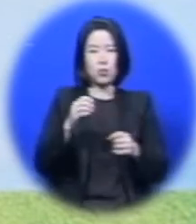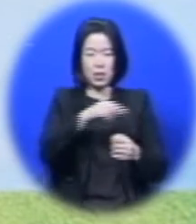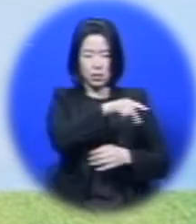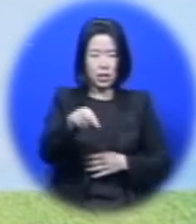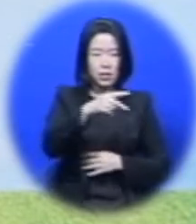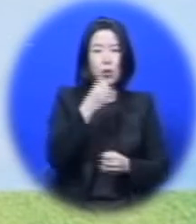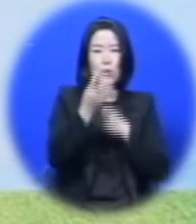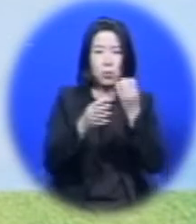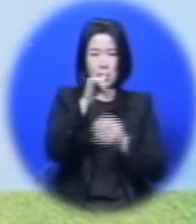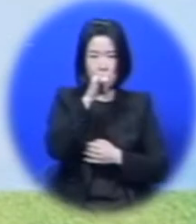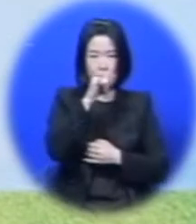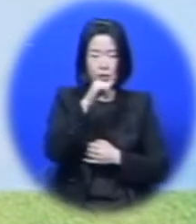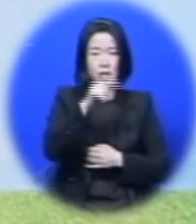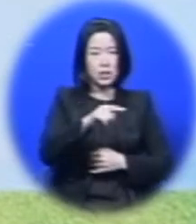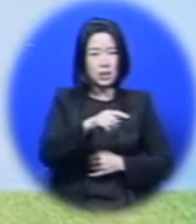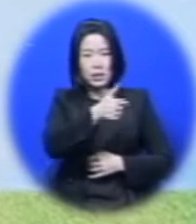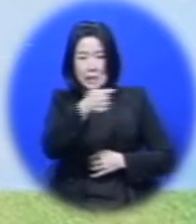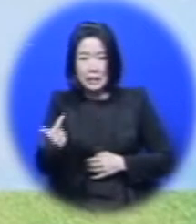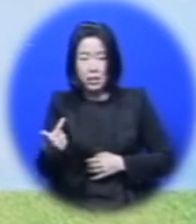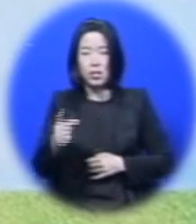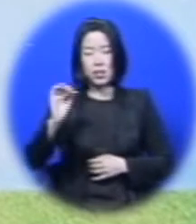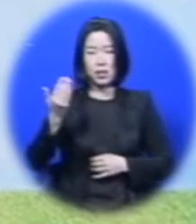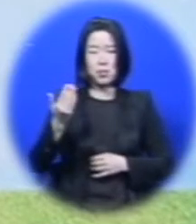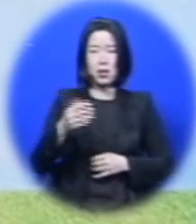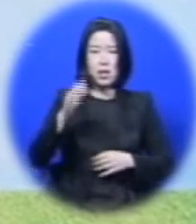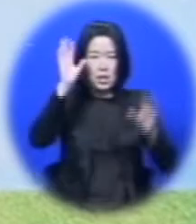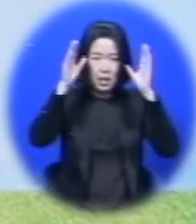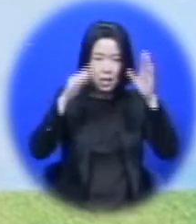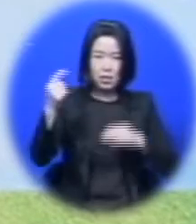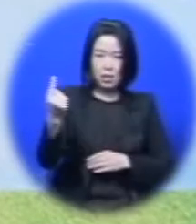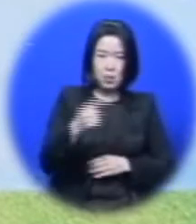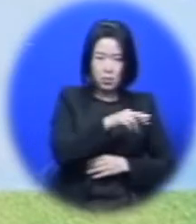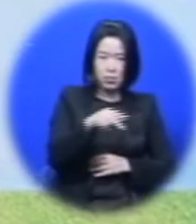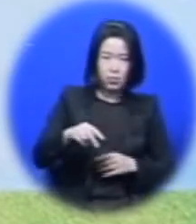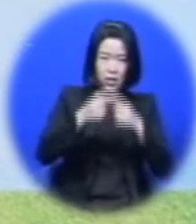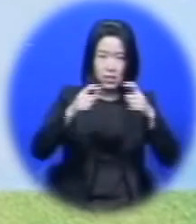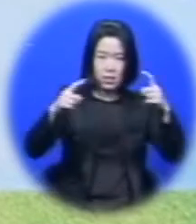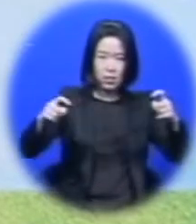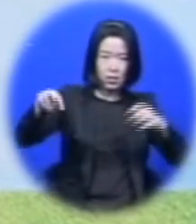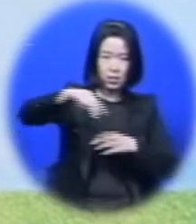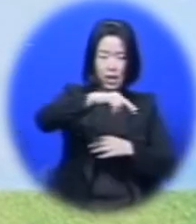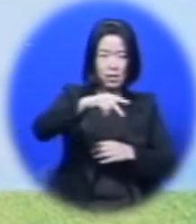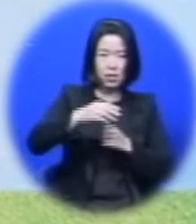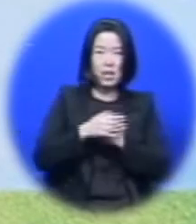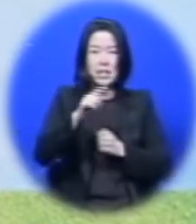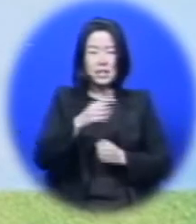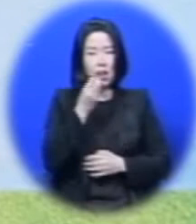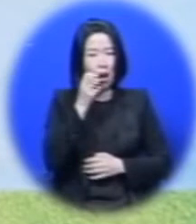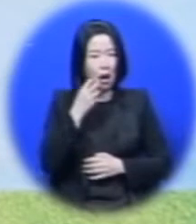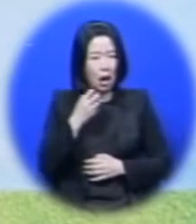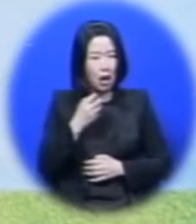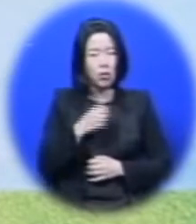했습니다. 그들은 저녁만 되면 돌아와서 개처럼 짖어대면서 성 안을 이리저리 쏘다닙니다. 그들은 입에 거품을